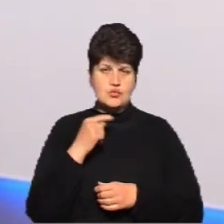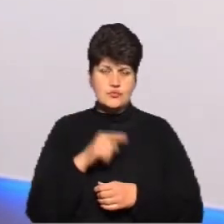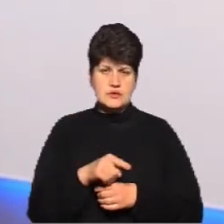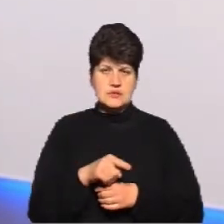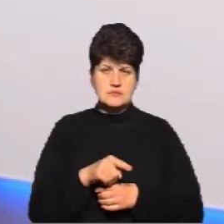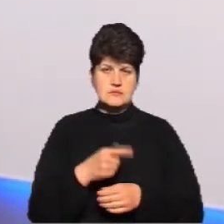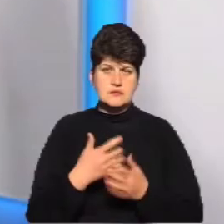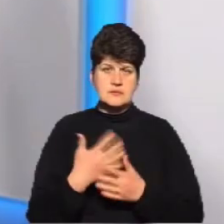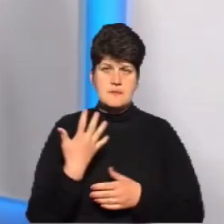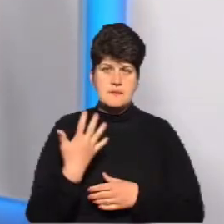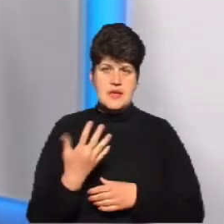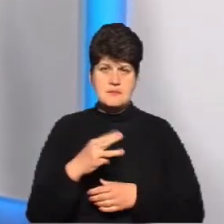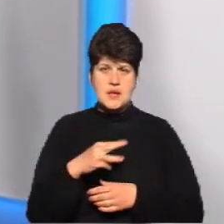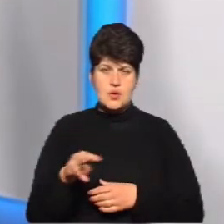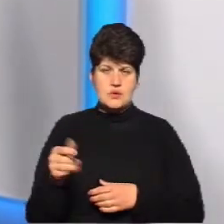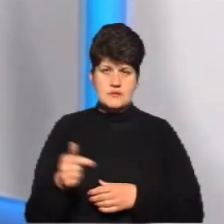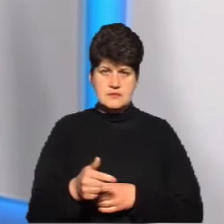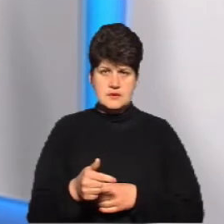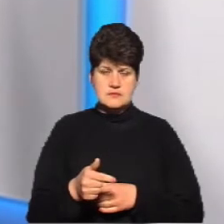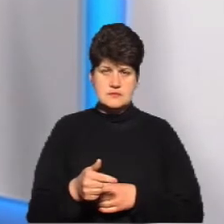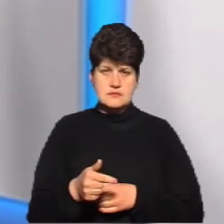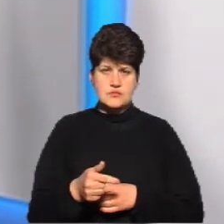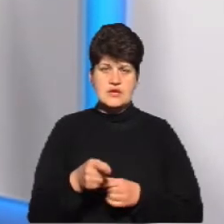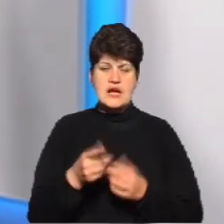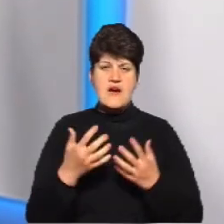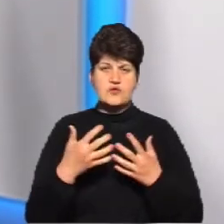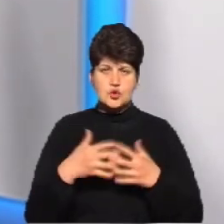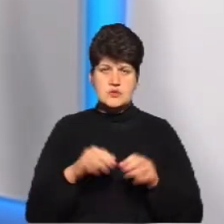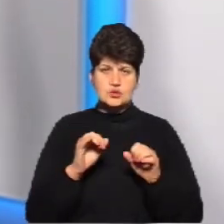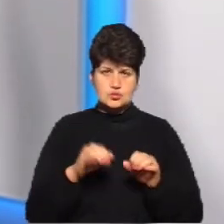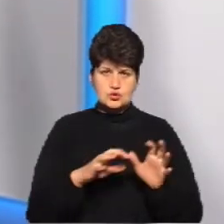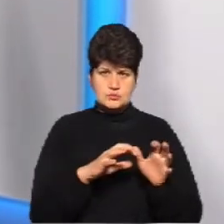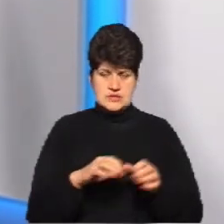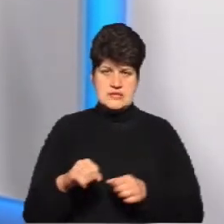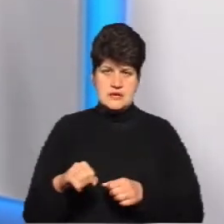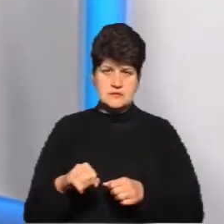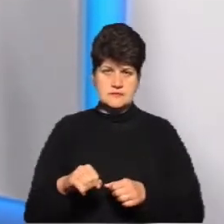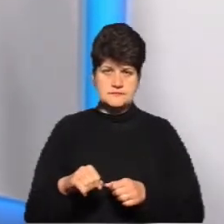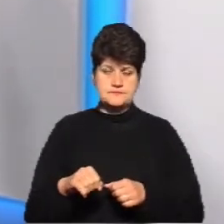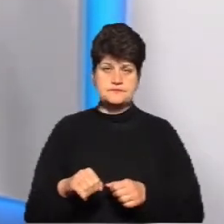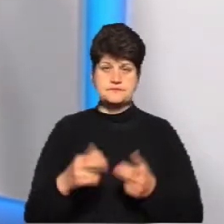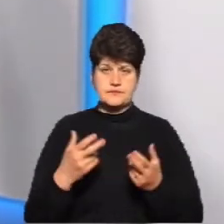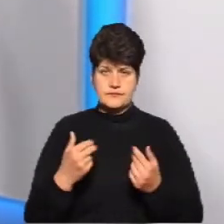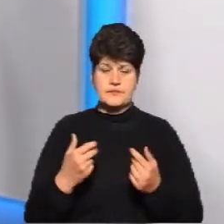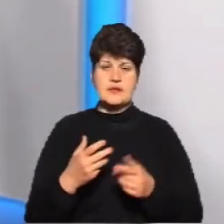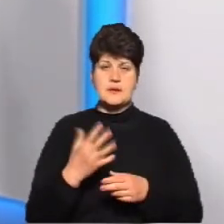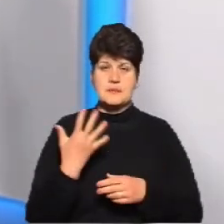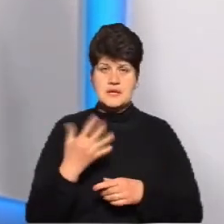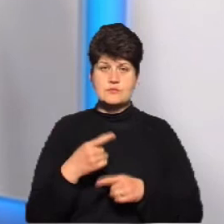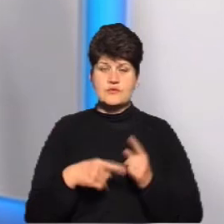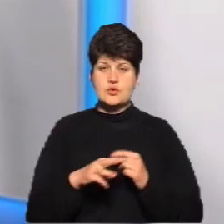5 мільйонів гривень. Тобто 5 мільйонів гривень в них автоматично може бути стягнено за цією процедурою. Так, 5,5 мільйонів гривень. З